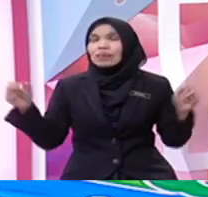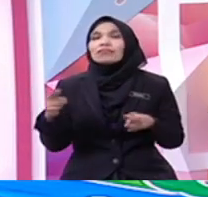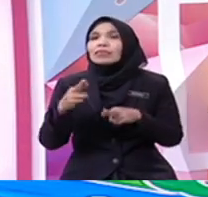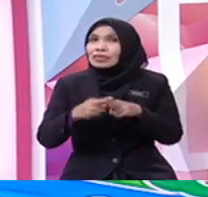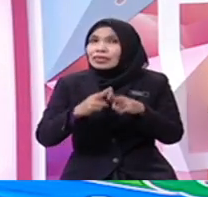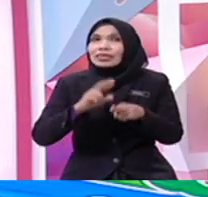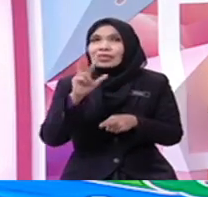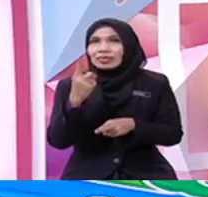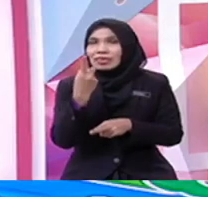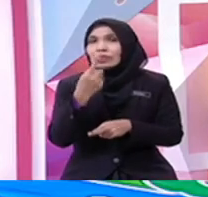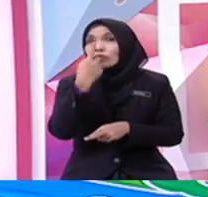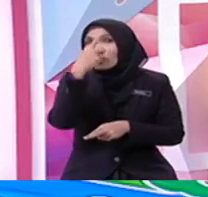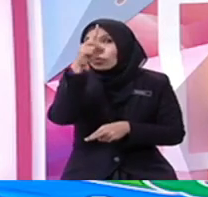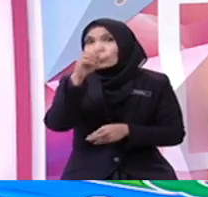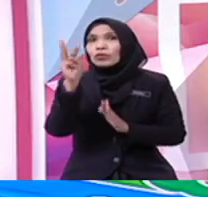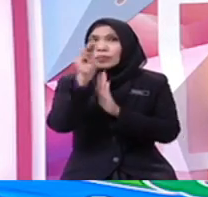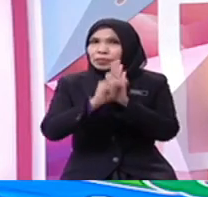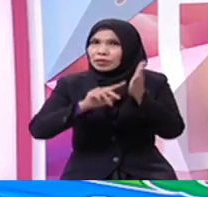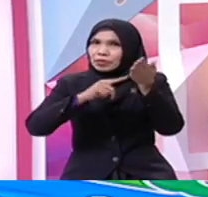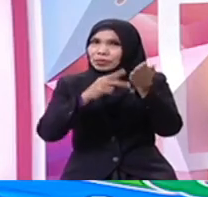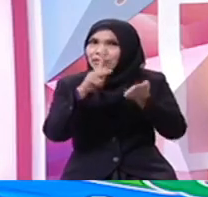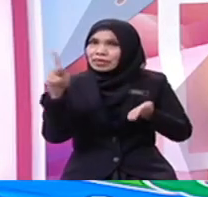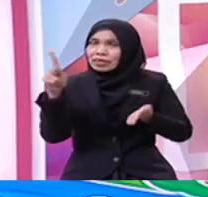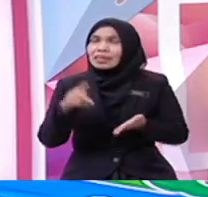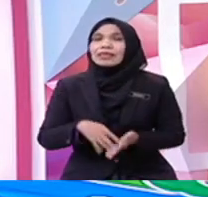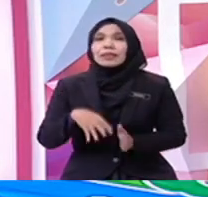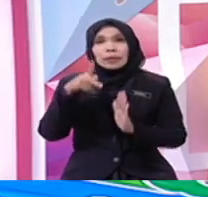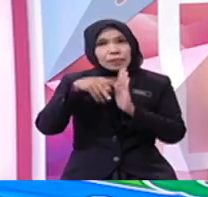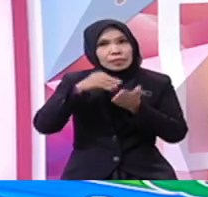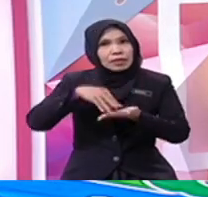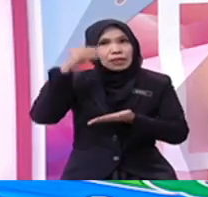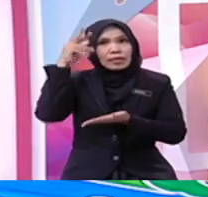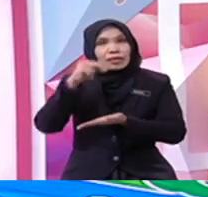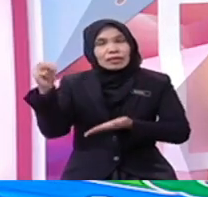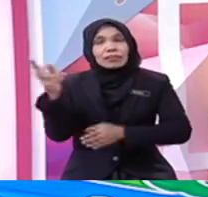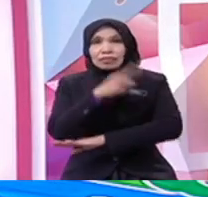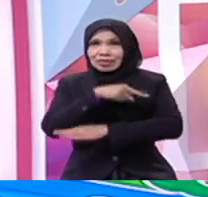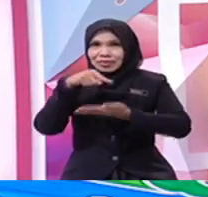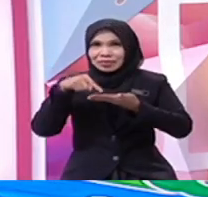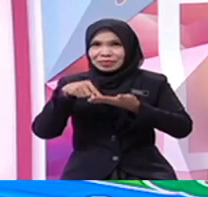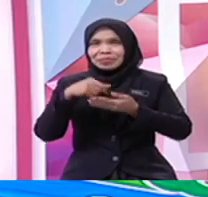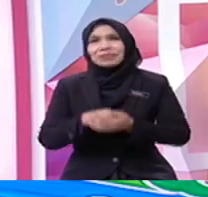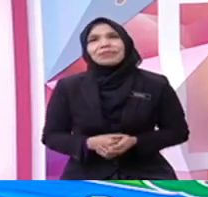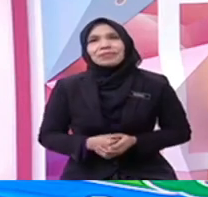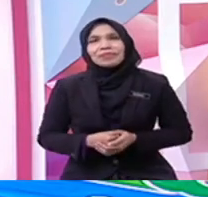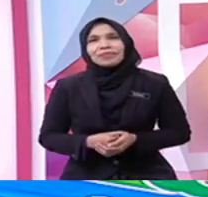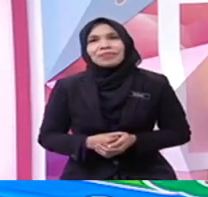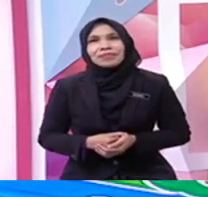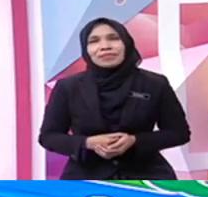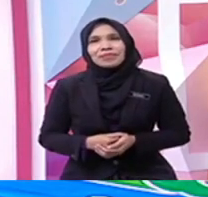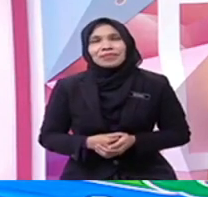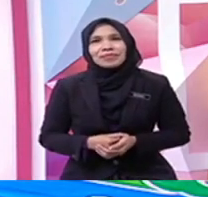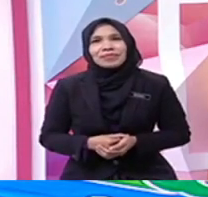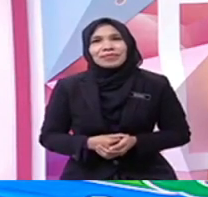untuk memudahkan pengajaran pembelajaran ini orang sedikit pemanasan badannya ringkaslah iya